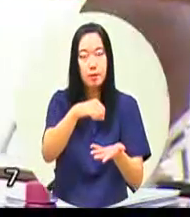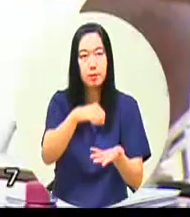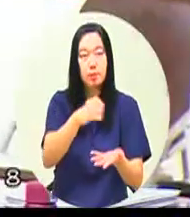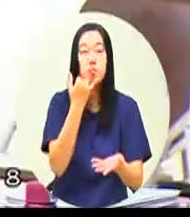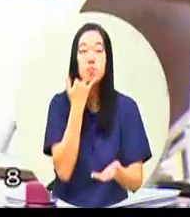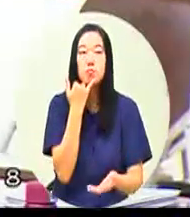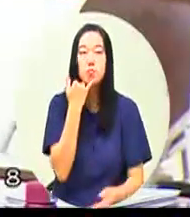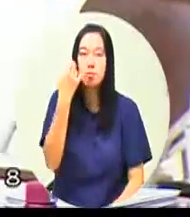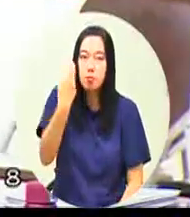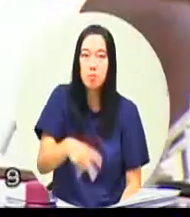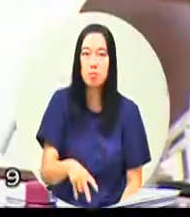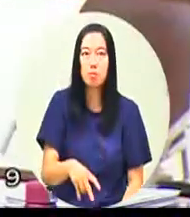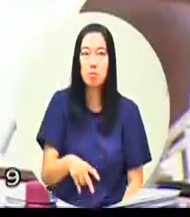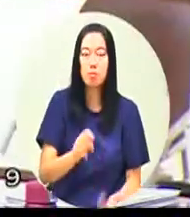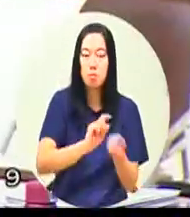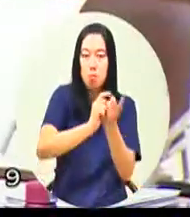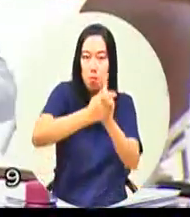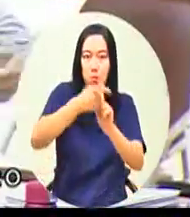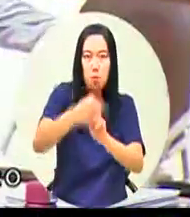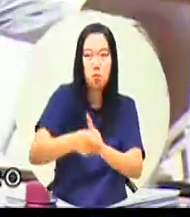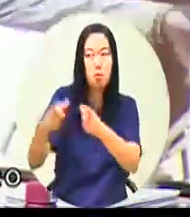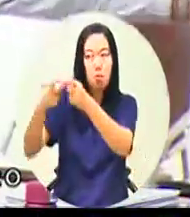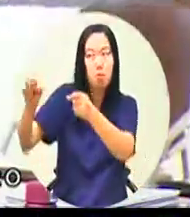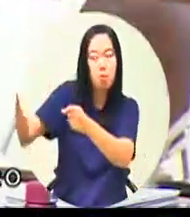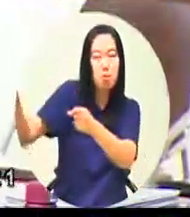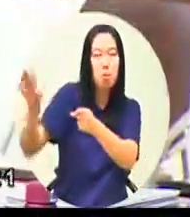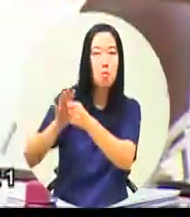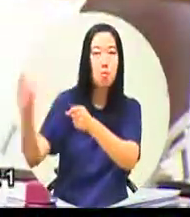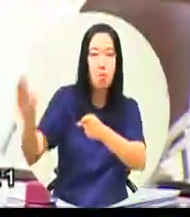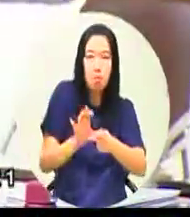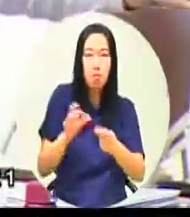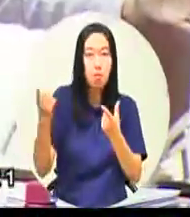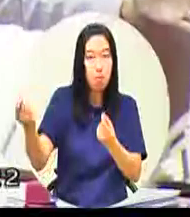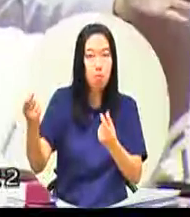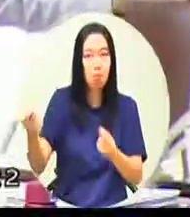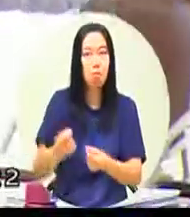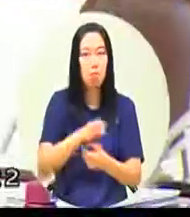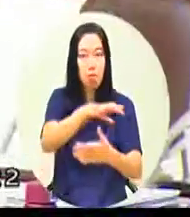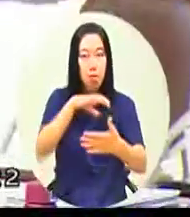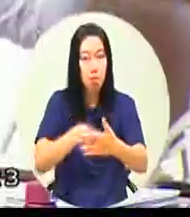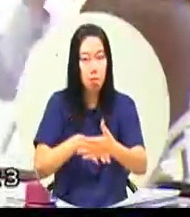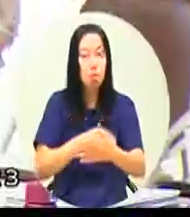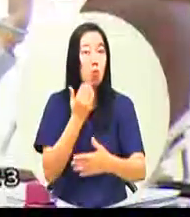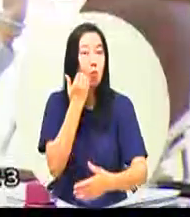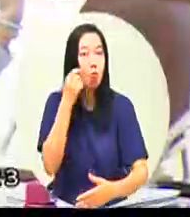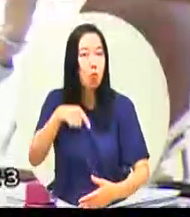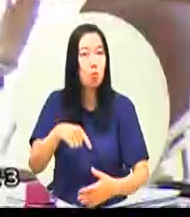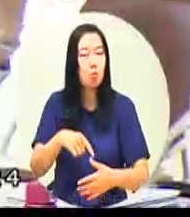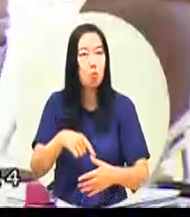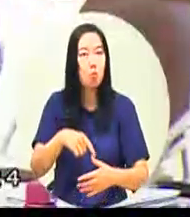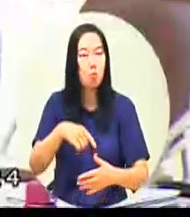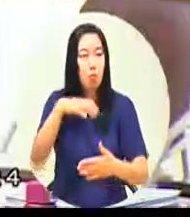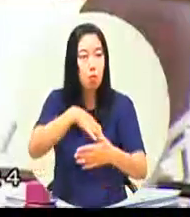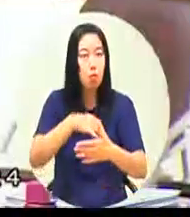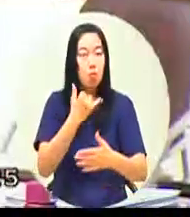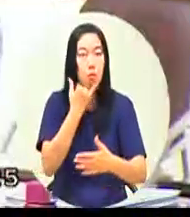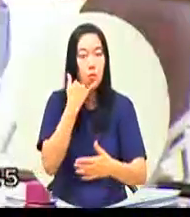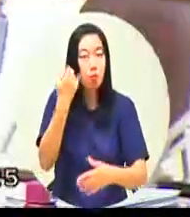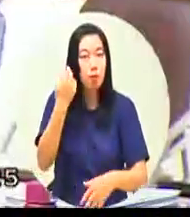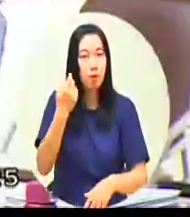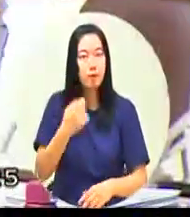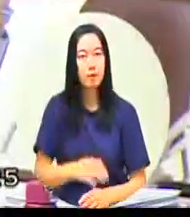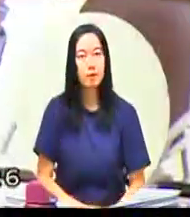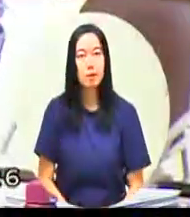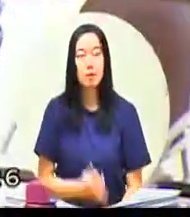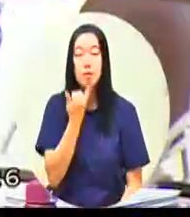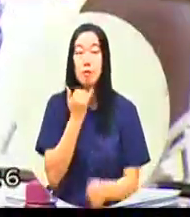以成为东京的足地市场，你只是在里面嘛哈。那如果在外头的话，是不是也可以